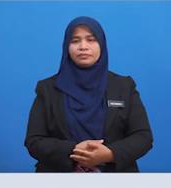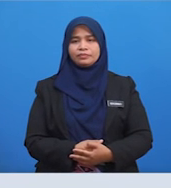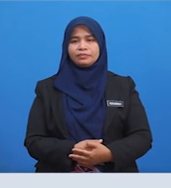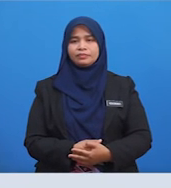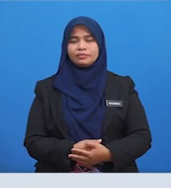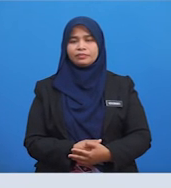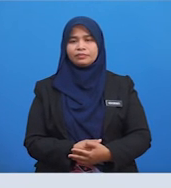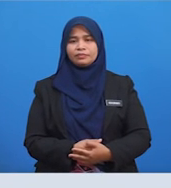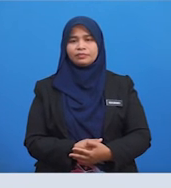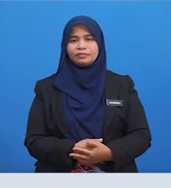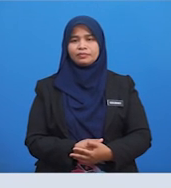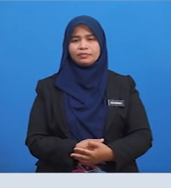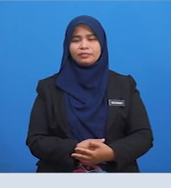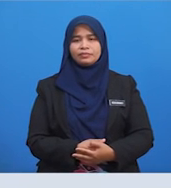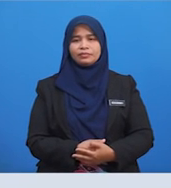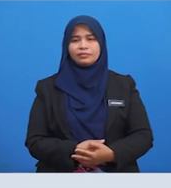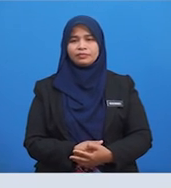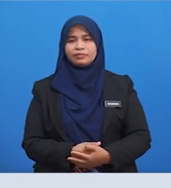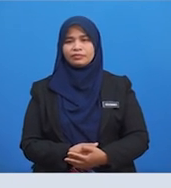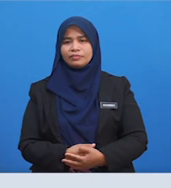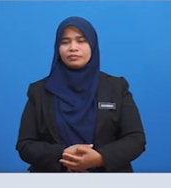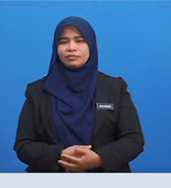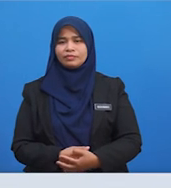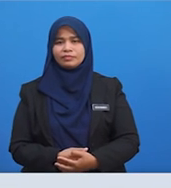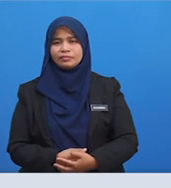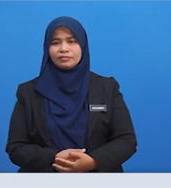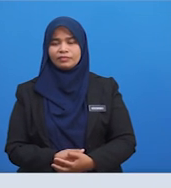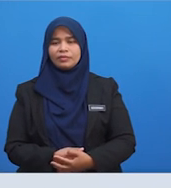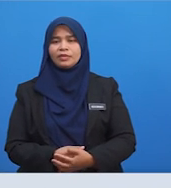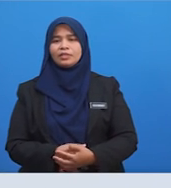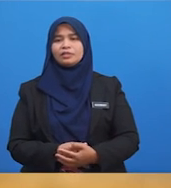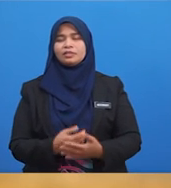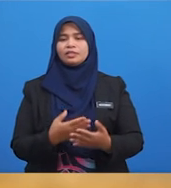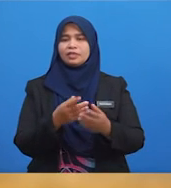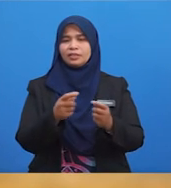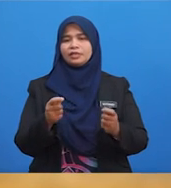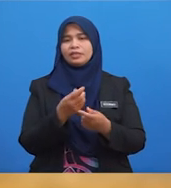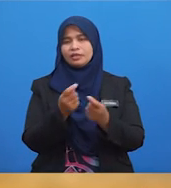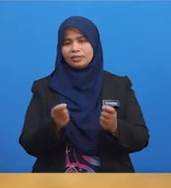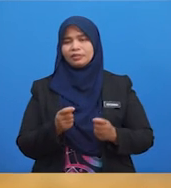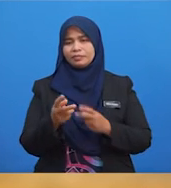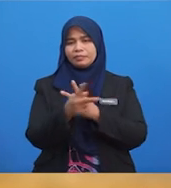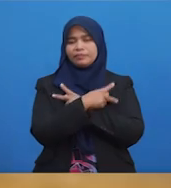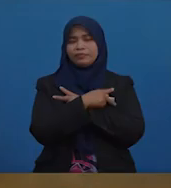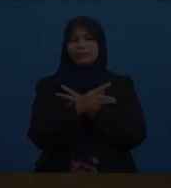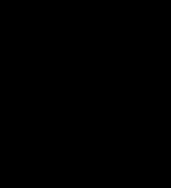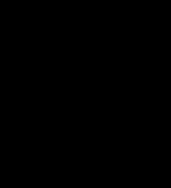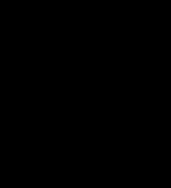Wassalamualaikum warahmatullahi wabarakatuh. Sekian, terima kasih.